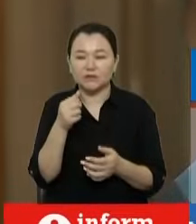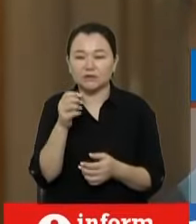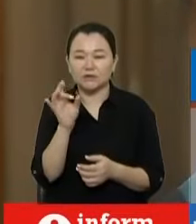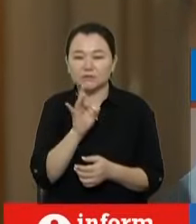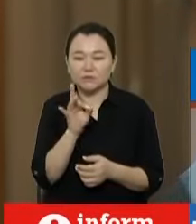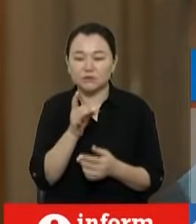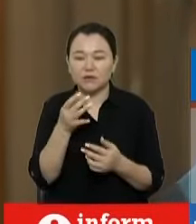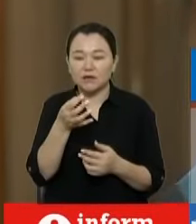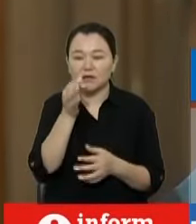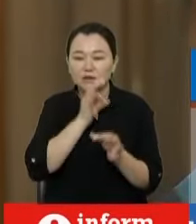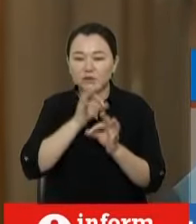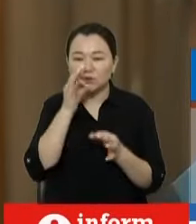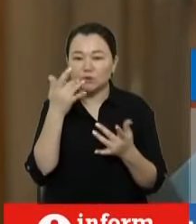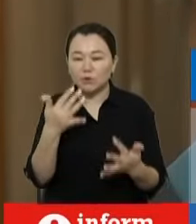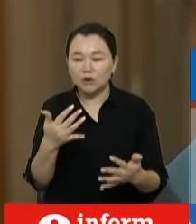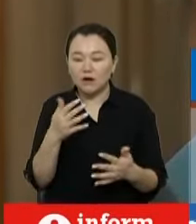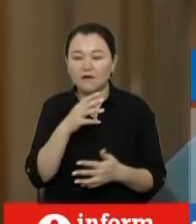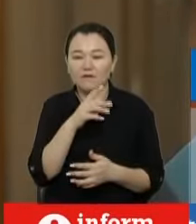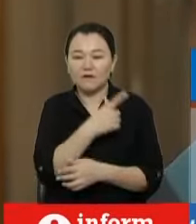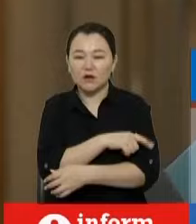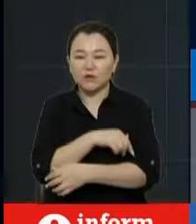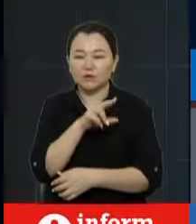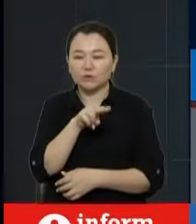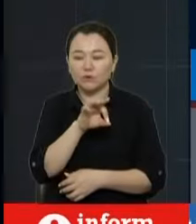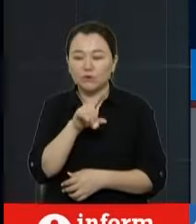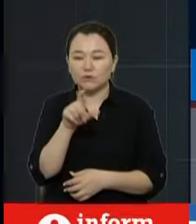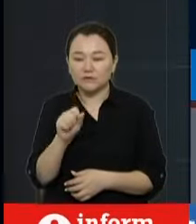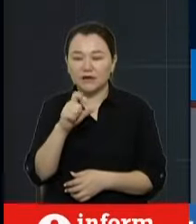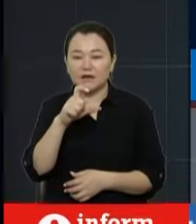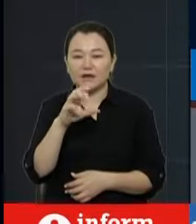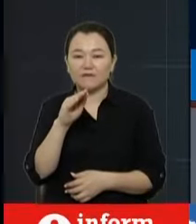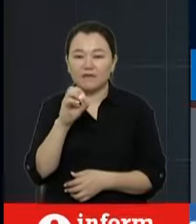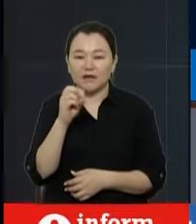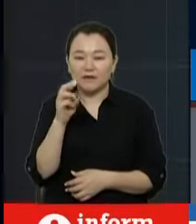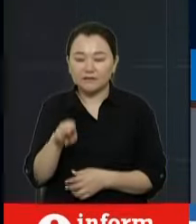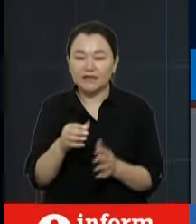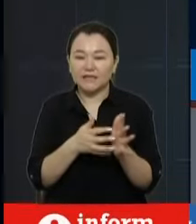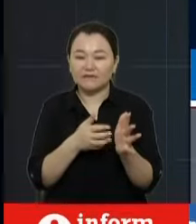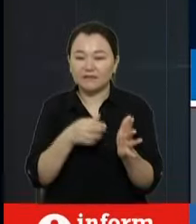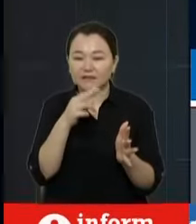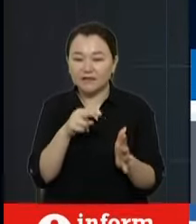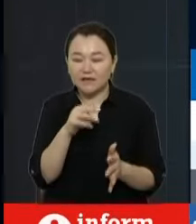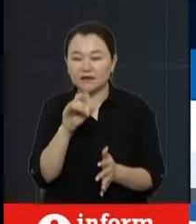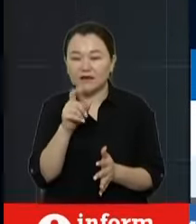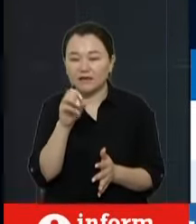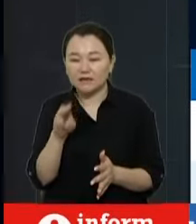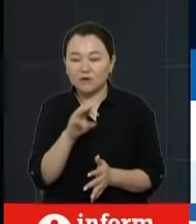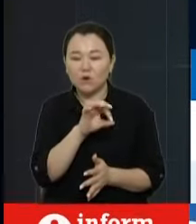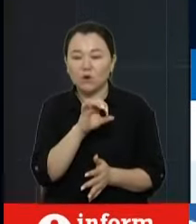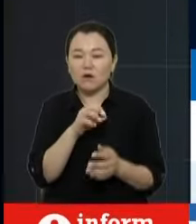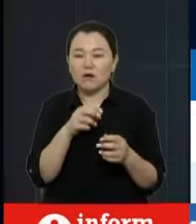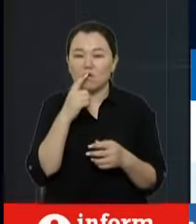очень важно. В фармакологии работает принцип доза-эффект. Нехватка витамина D чревата рахитом, остеомаляцией и